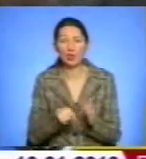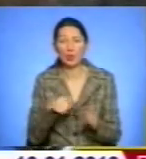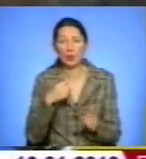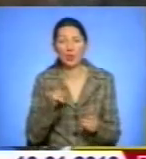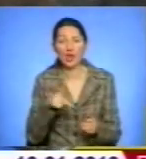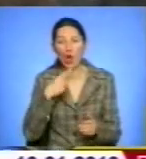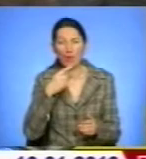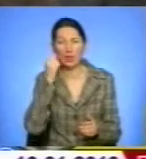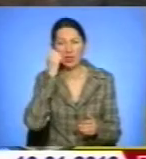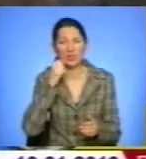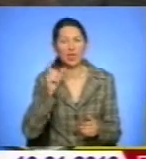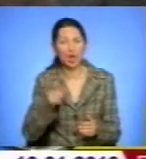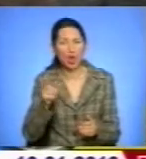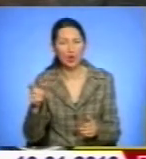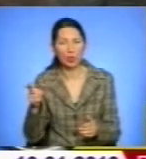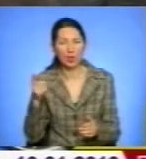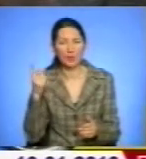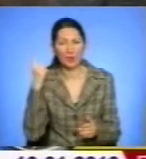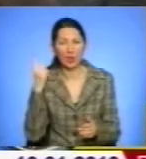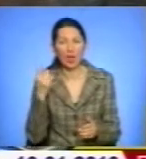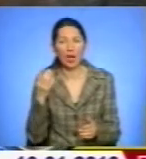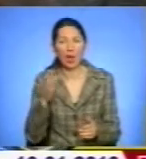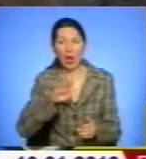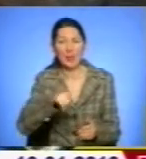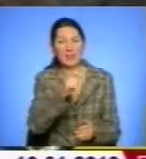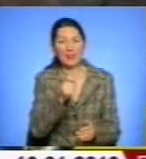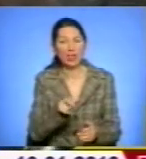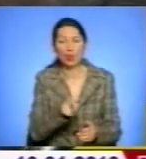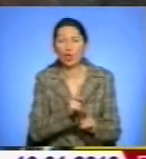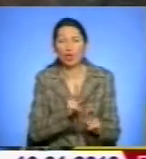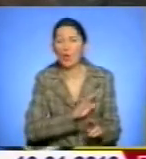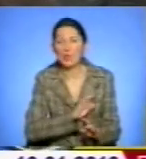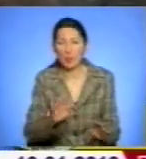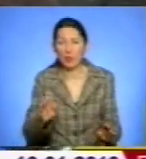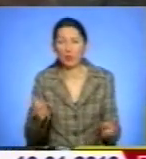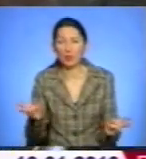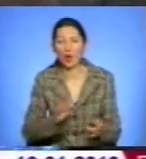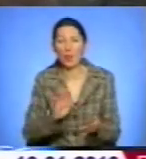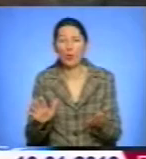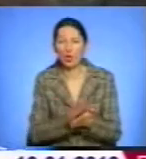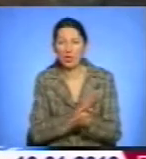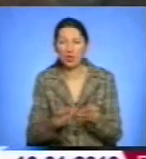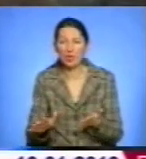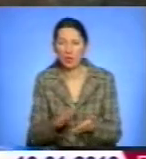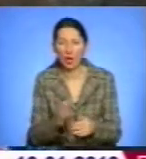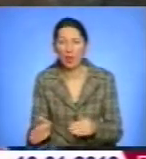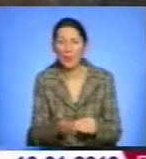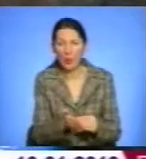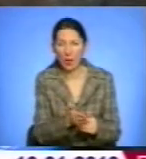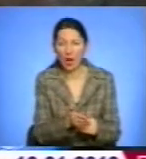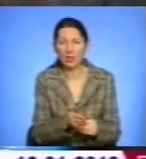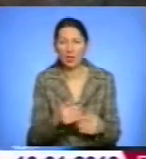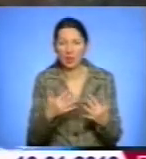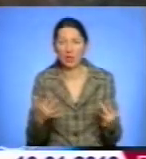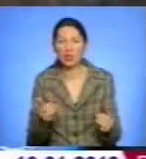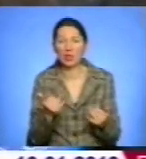архіву, що тут після війни, по суті, ніхто толком не був, тому що довелося вичищати сміття, вичищати різний непотріб,